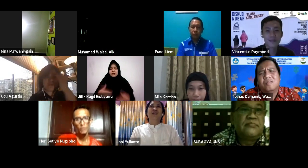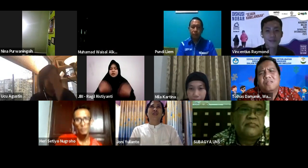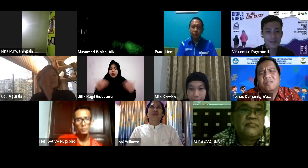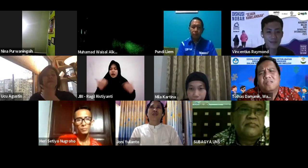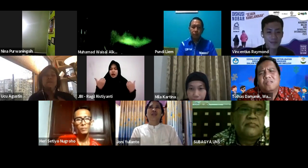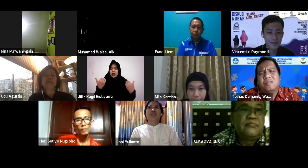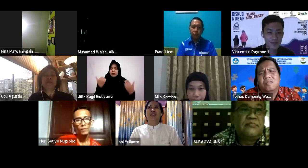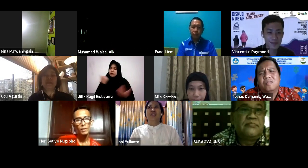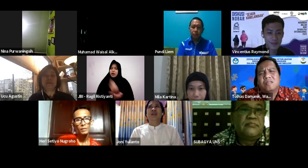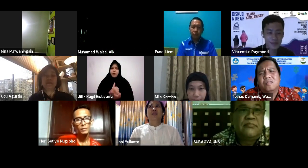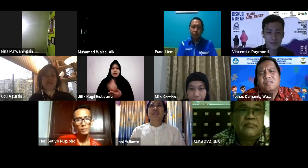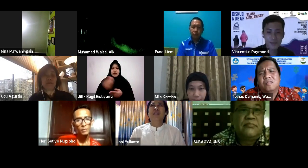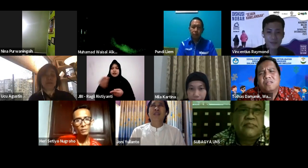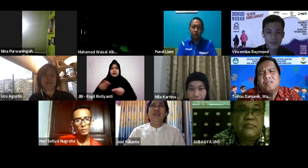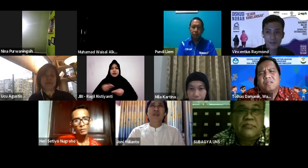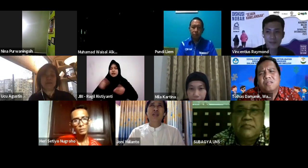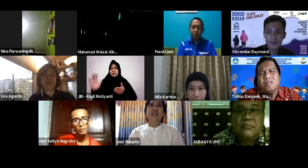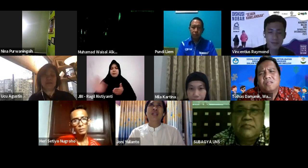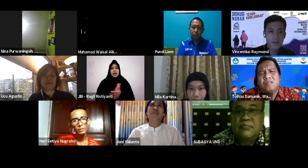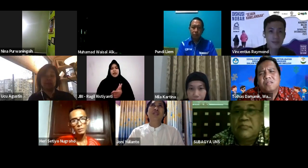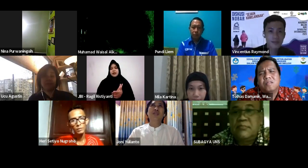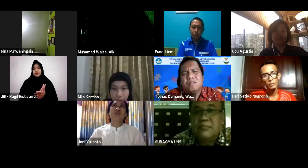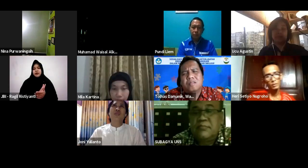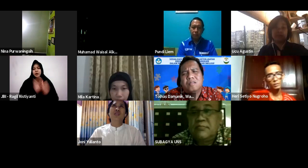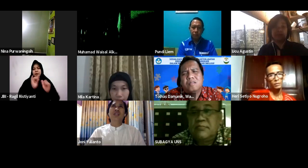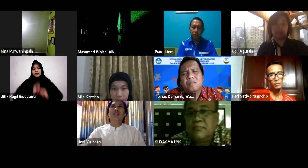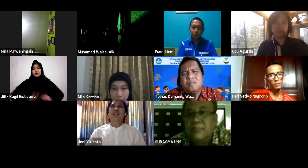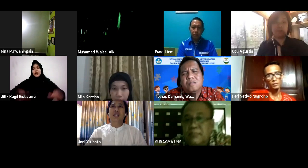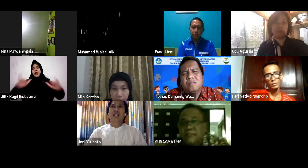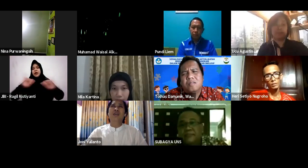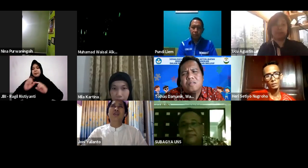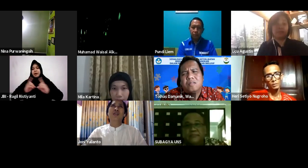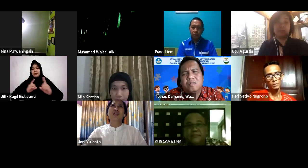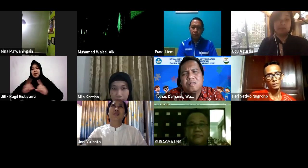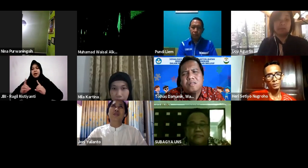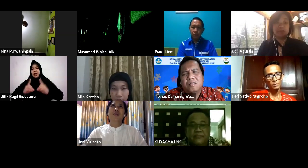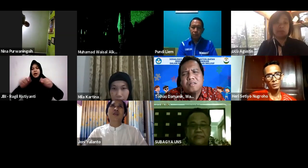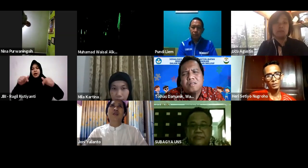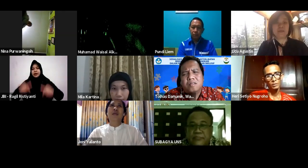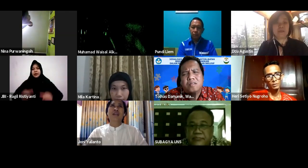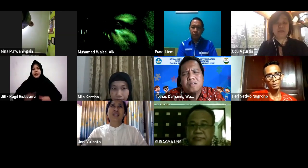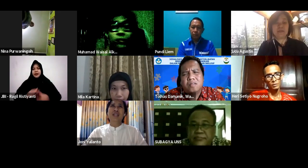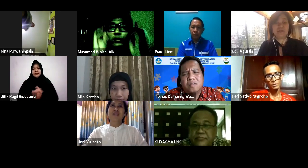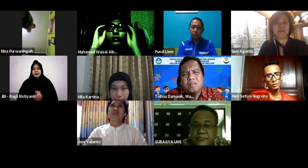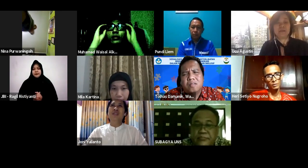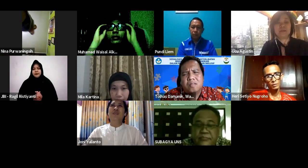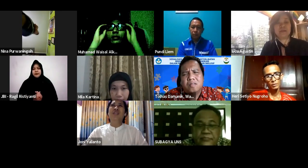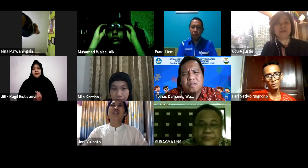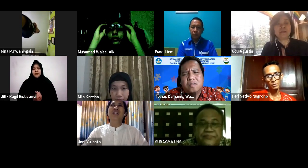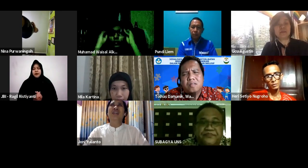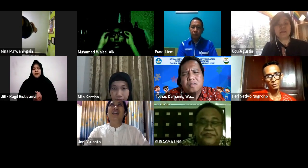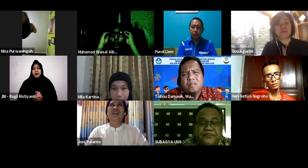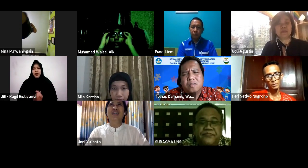untuk bersama-sama dalam diskusi dan nonton bareng ini